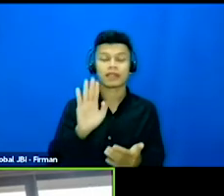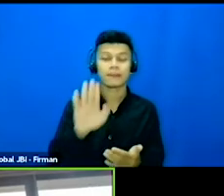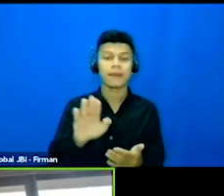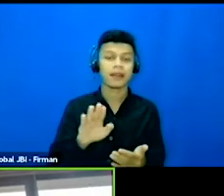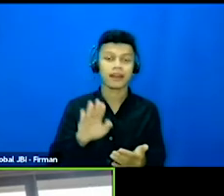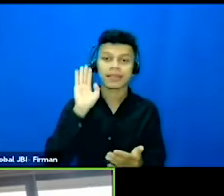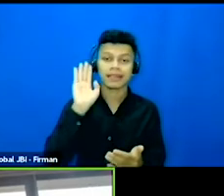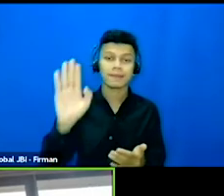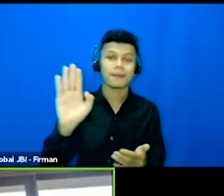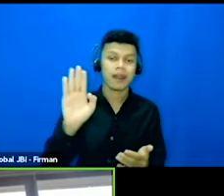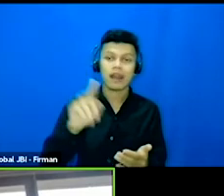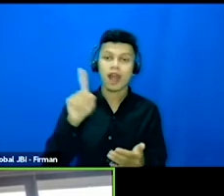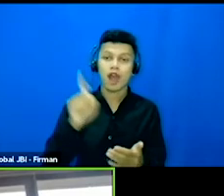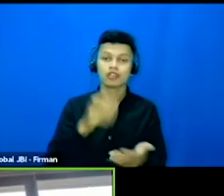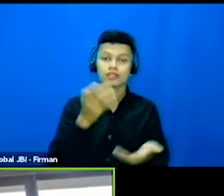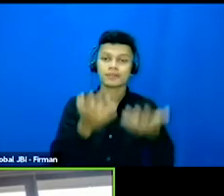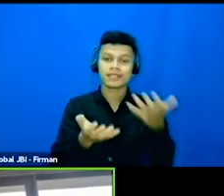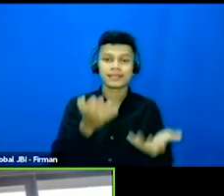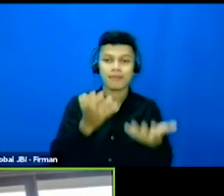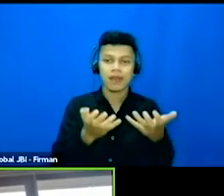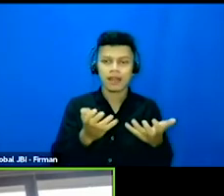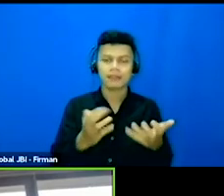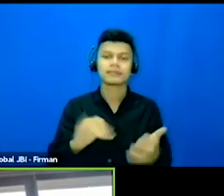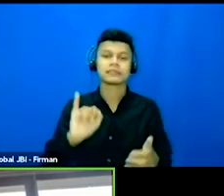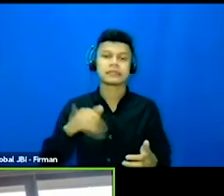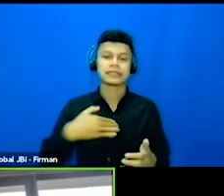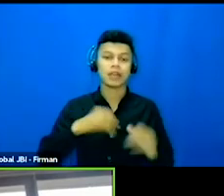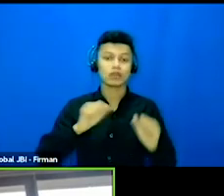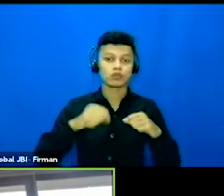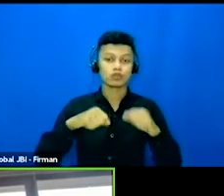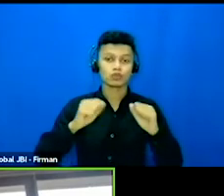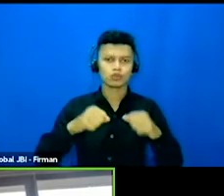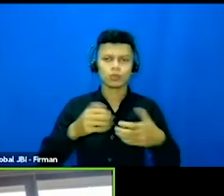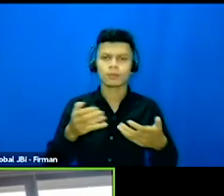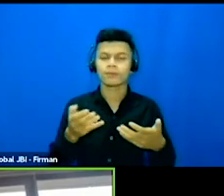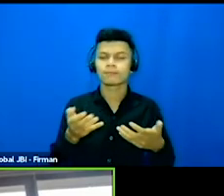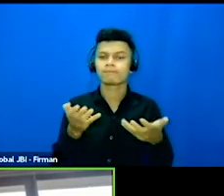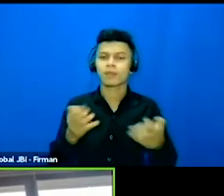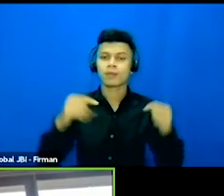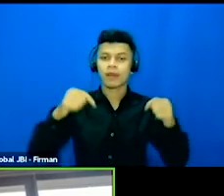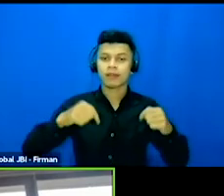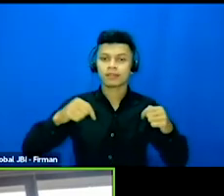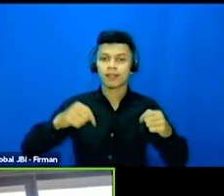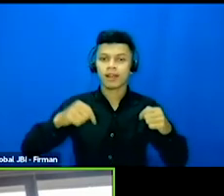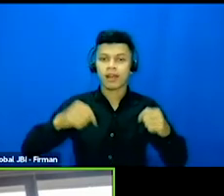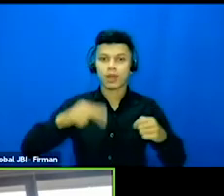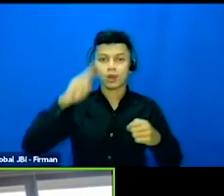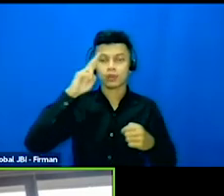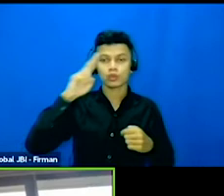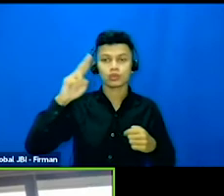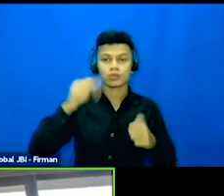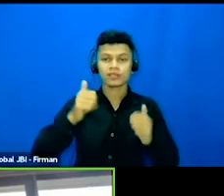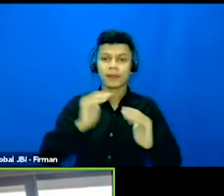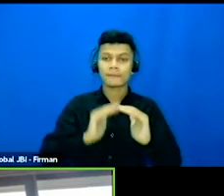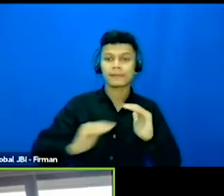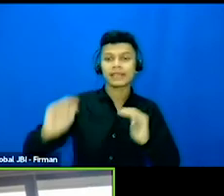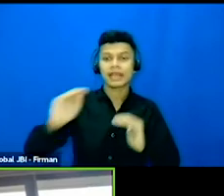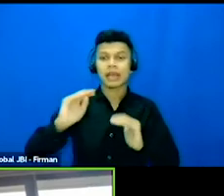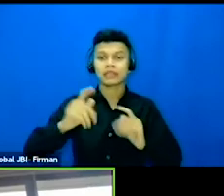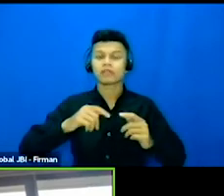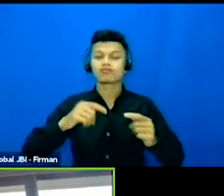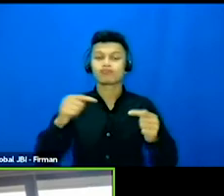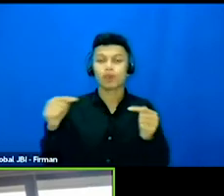perlu dipertimbangkan dan saya sangat setuju sekali gimana sih sekarang untuk meningkatkan koordinasi